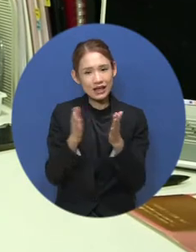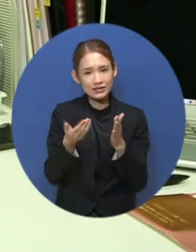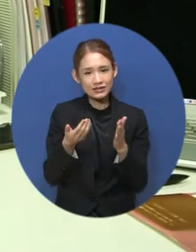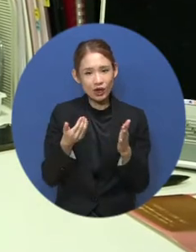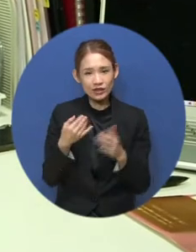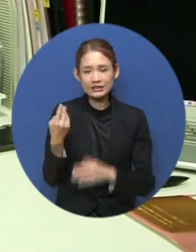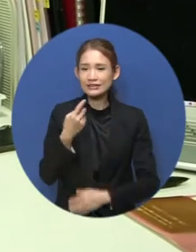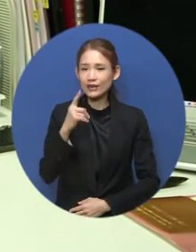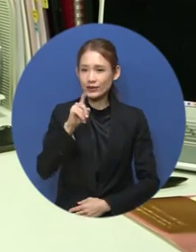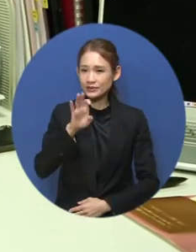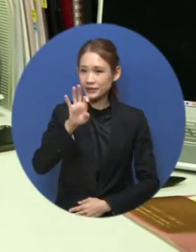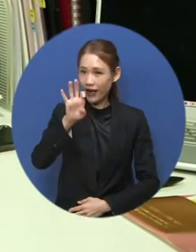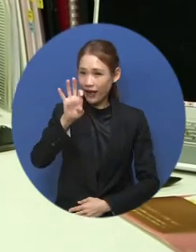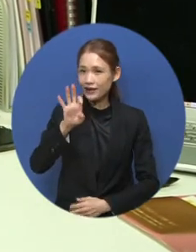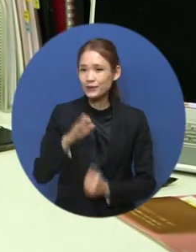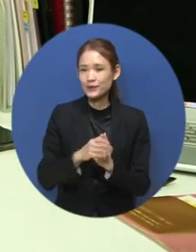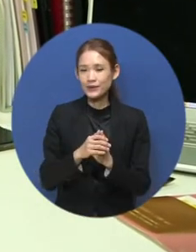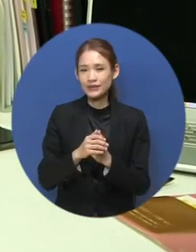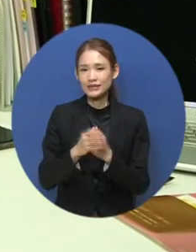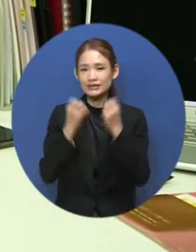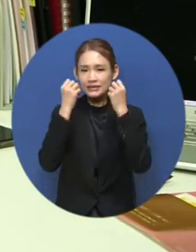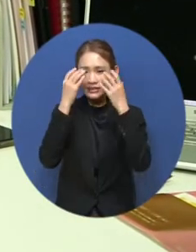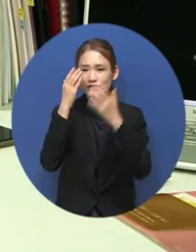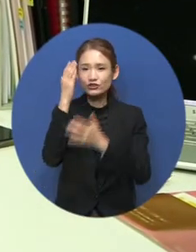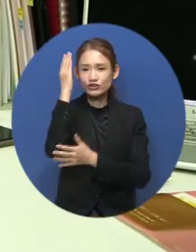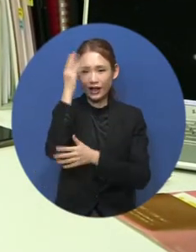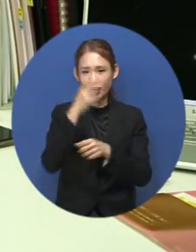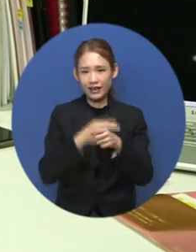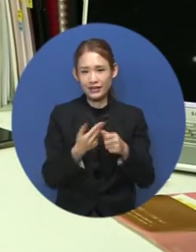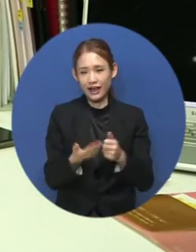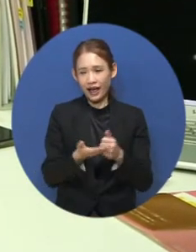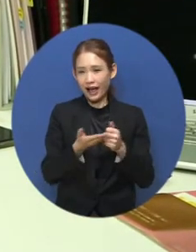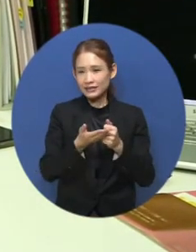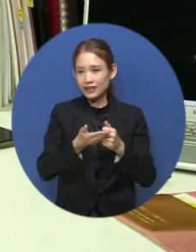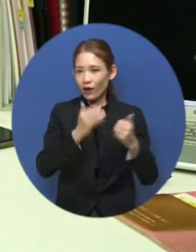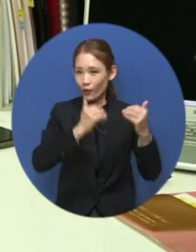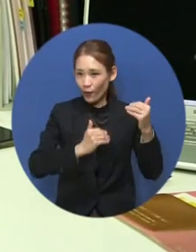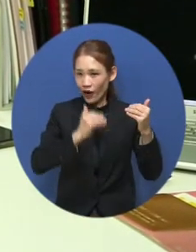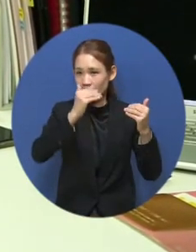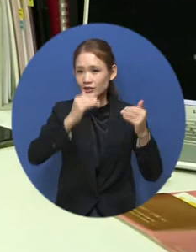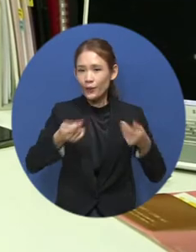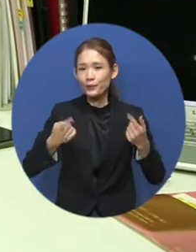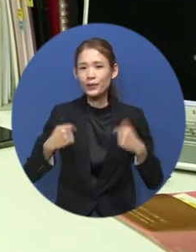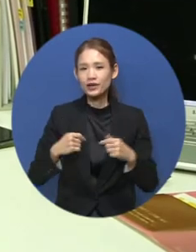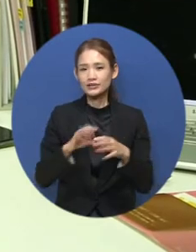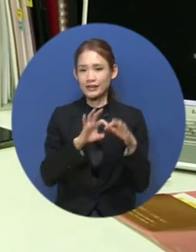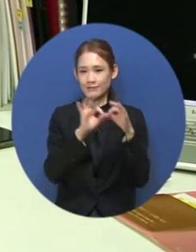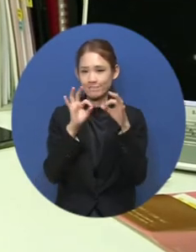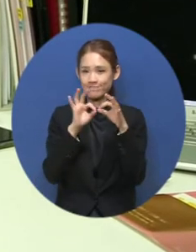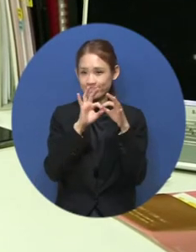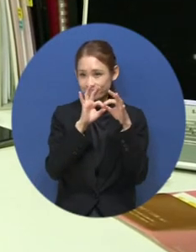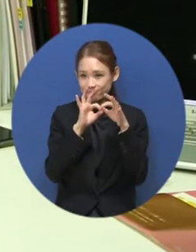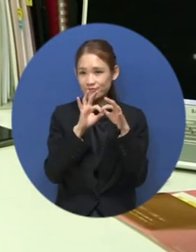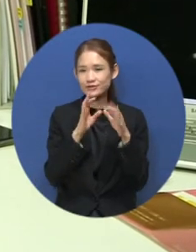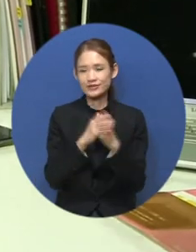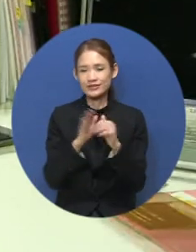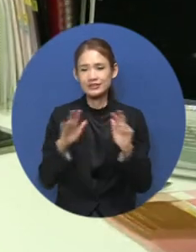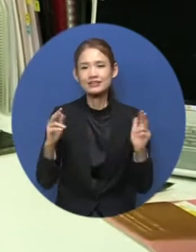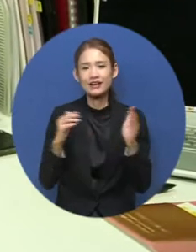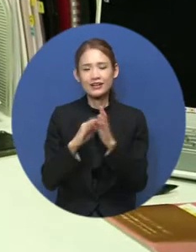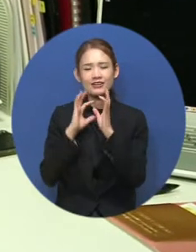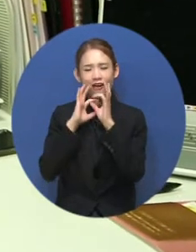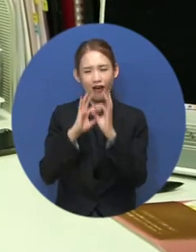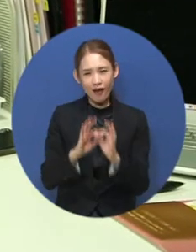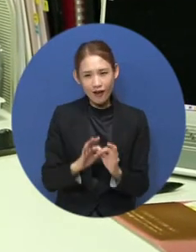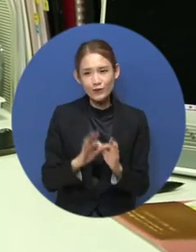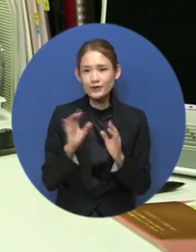14년도에 저희 센터에 신규 강사 양성으로 들어오셔서 그때부터 인연이 돼서 아직까지 지내고 있습니다.